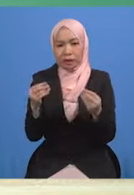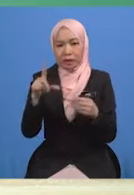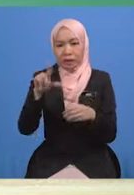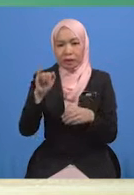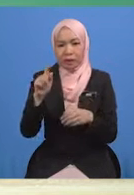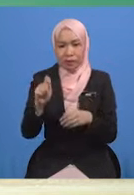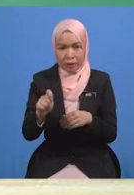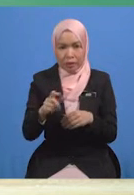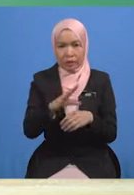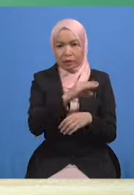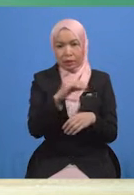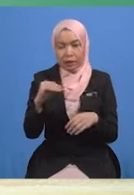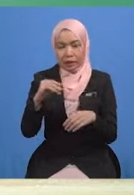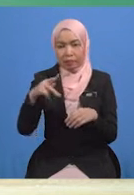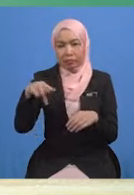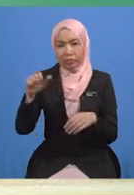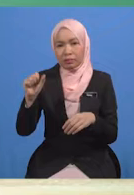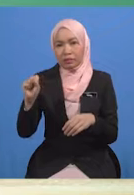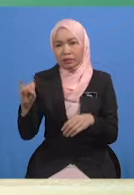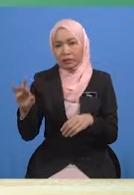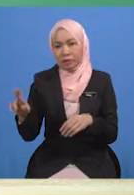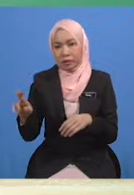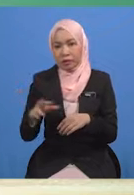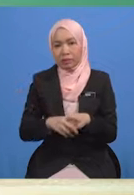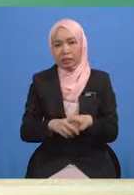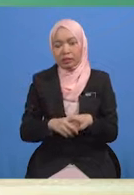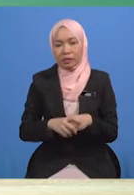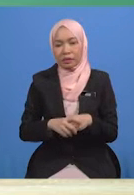tanah liat dan pasir.